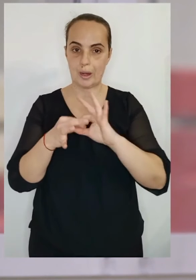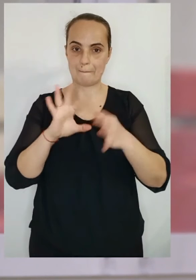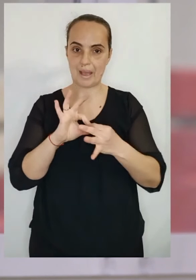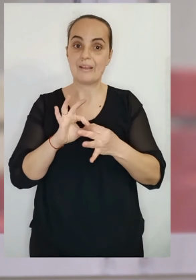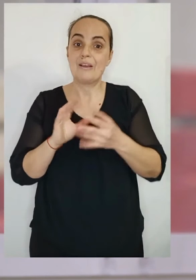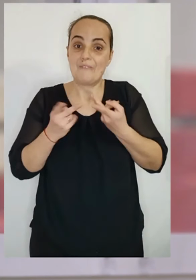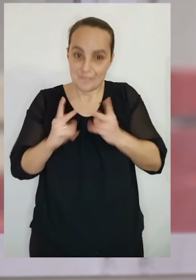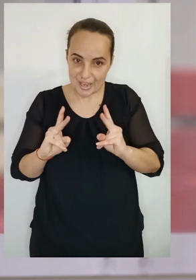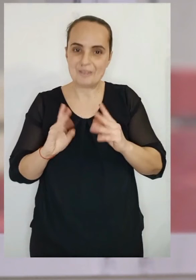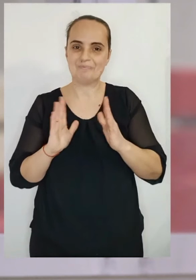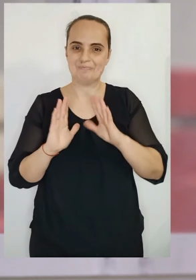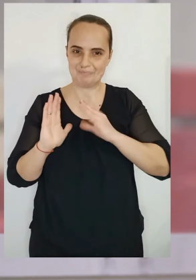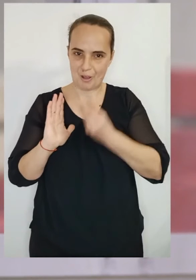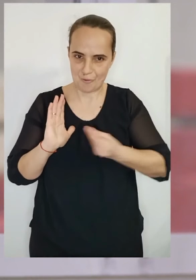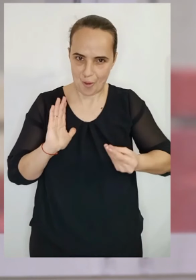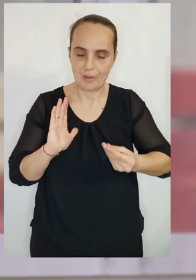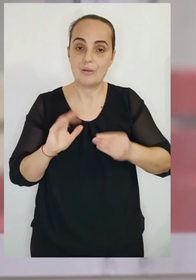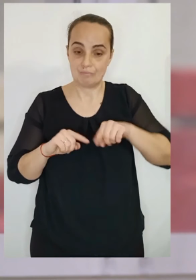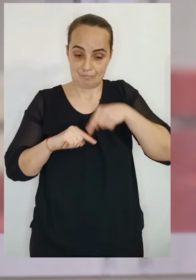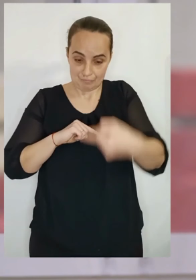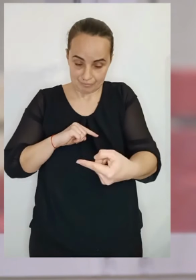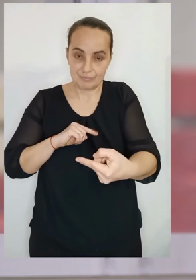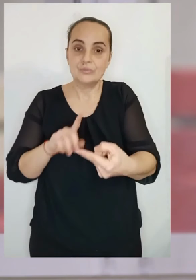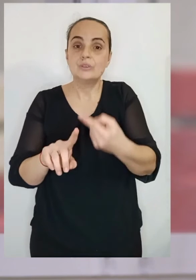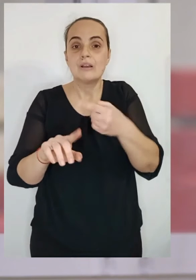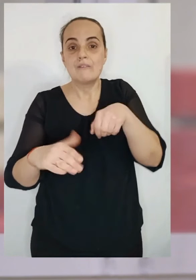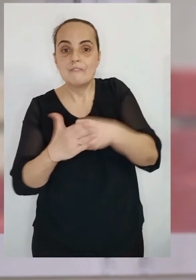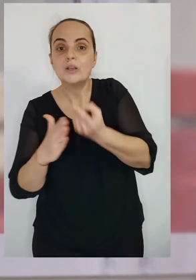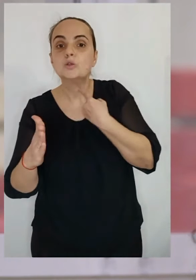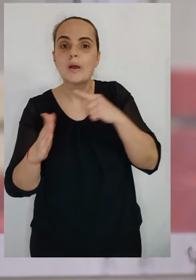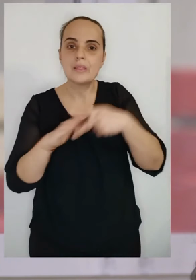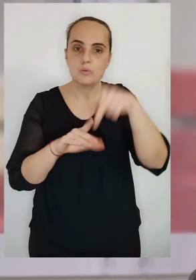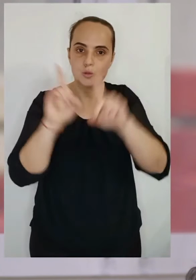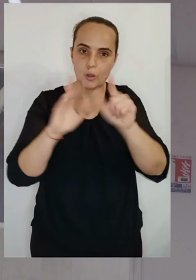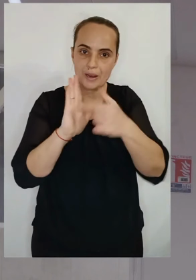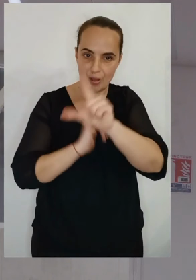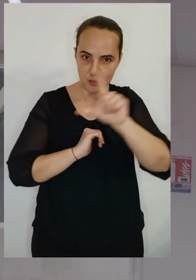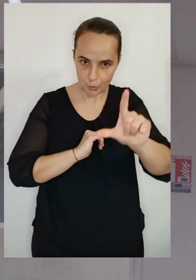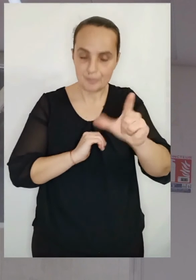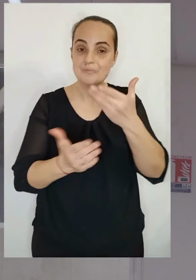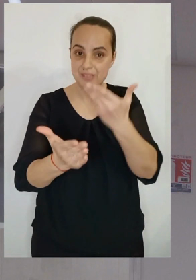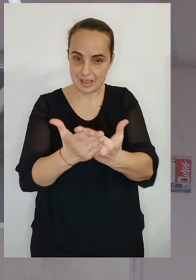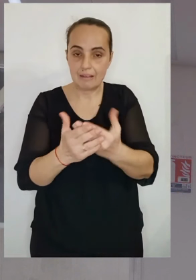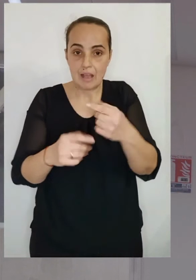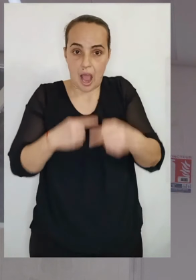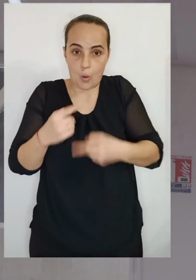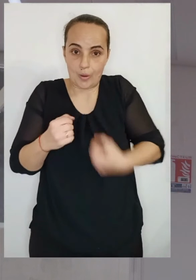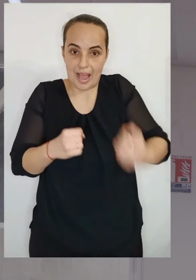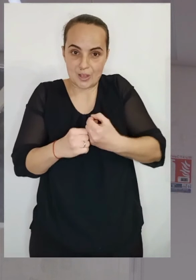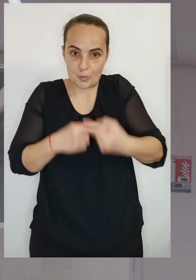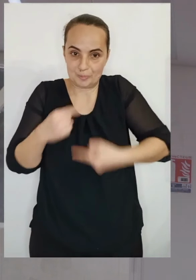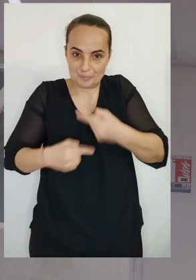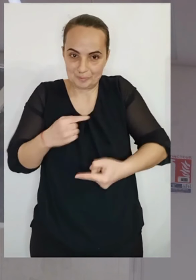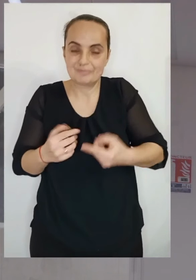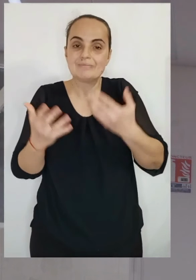les Olympiades de la ville. Les premières arrivent en fin juin, début juillet 2022. Elles sont en pleine création et là, on est